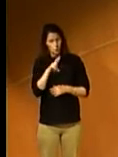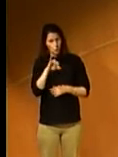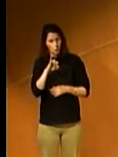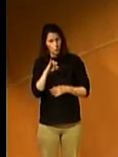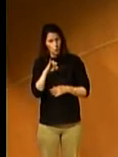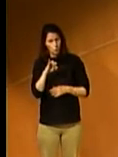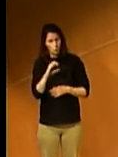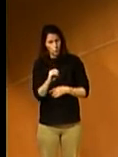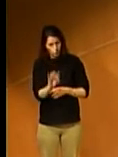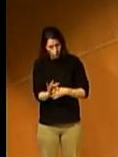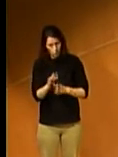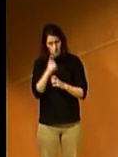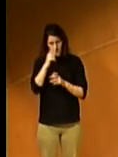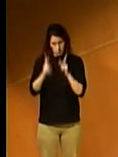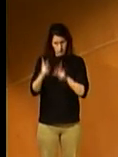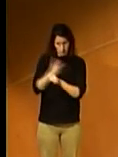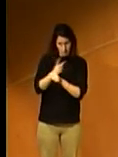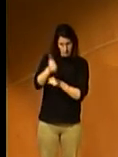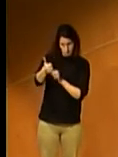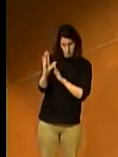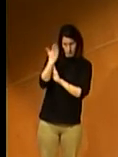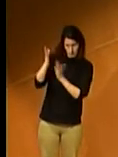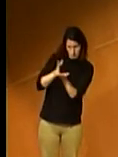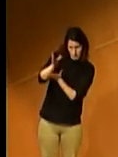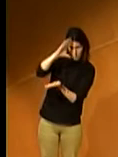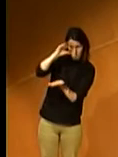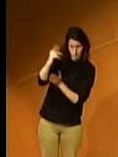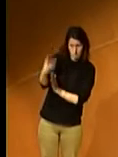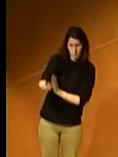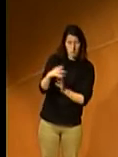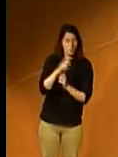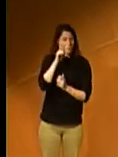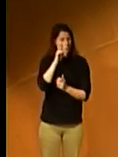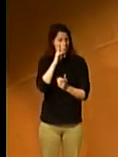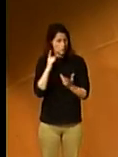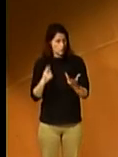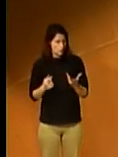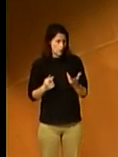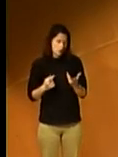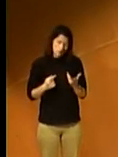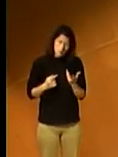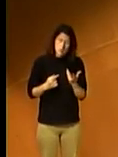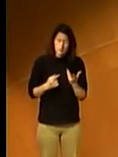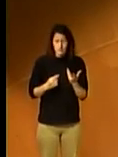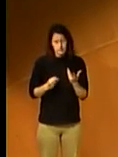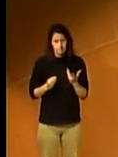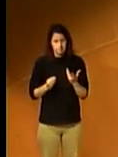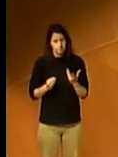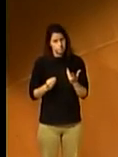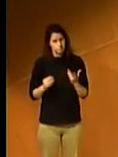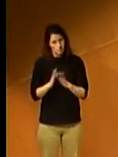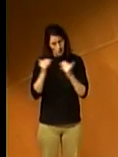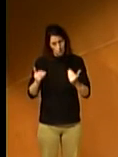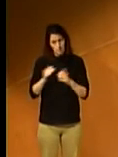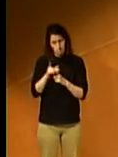ce serait intéressant que vous présentiez votre parcours professionnel parce qu'il est au service